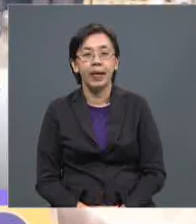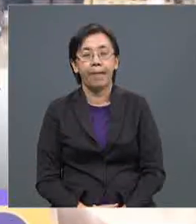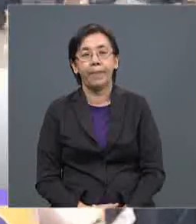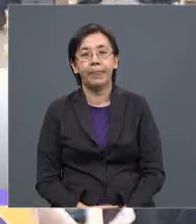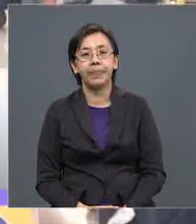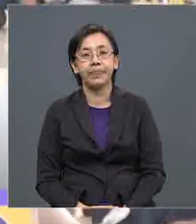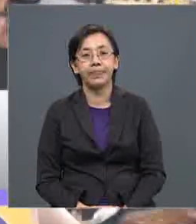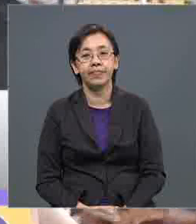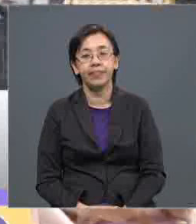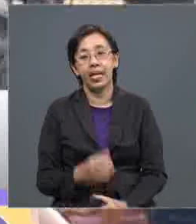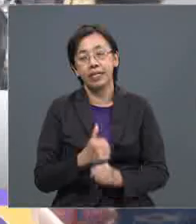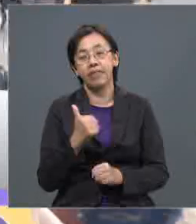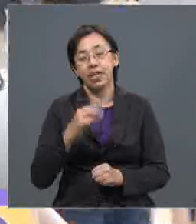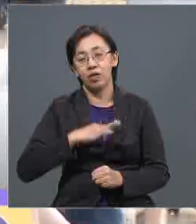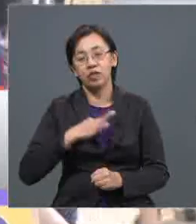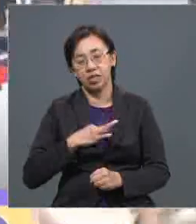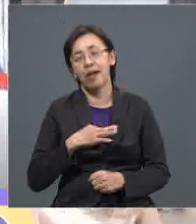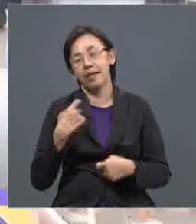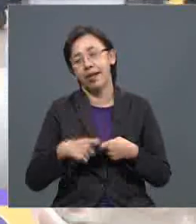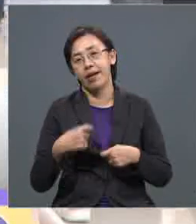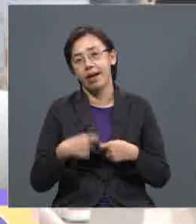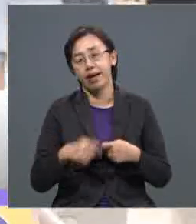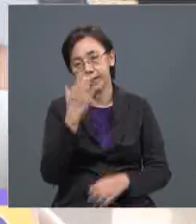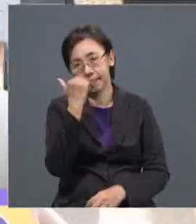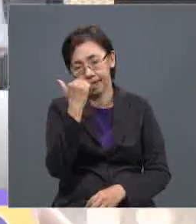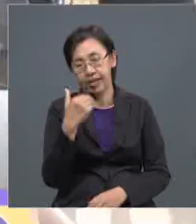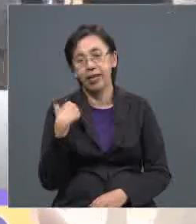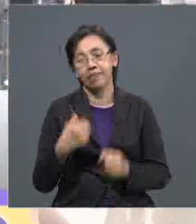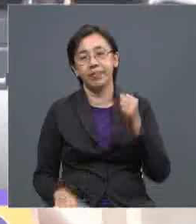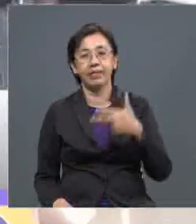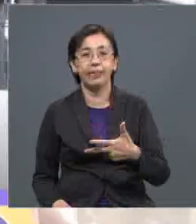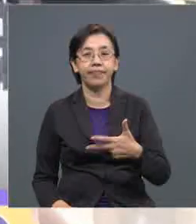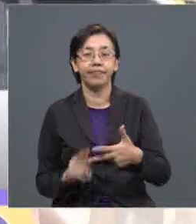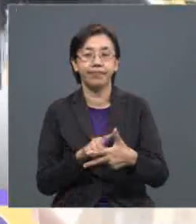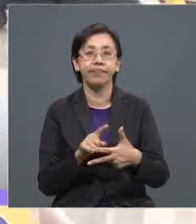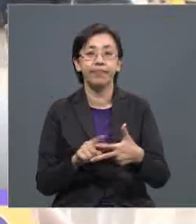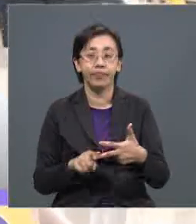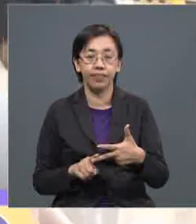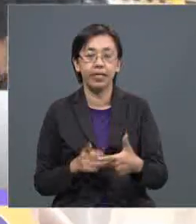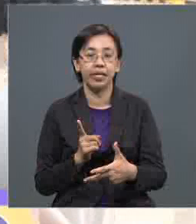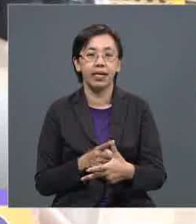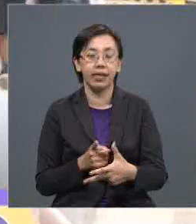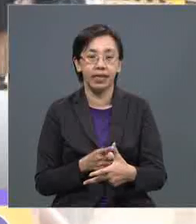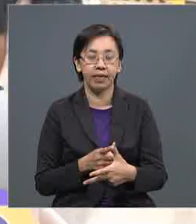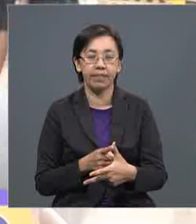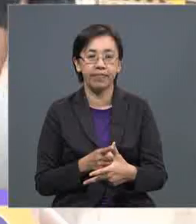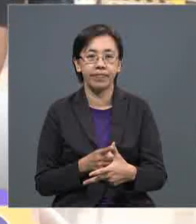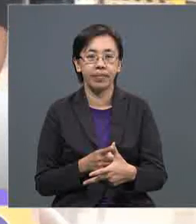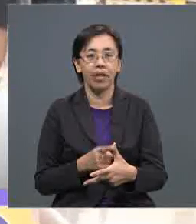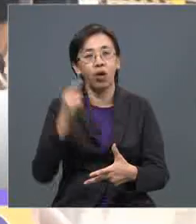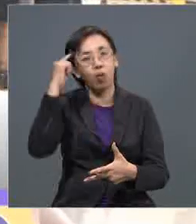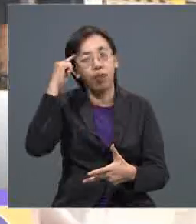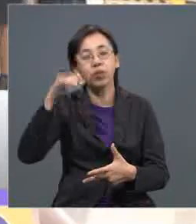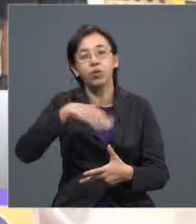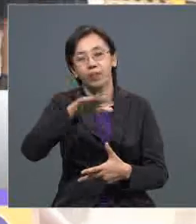นี้ได้ก็ยากพอตัวครับเพราะว่าเขาจะแบ่งเป็น3พาร์ทพาร์ทแรกเป็นพาร์ทความรู้ทั่ว